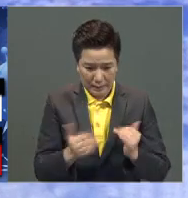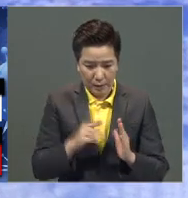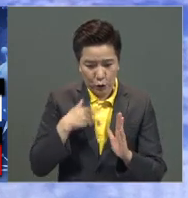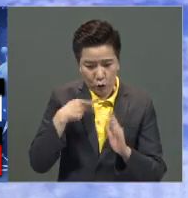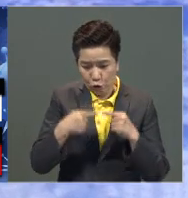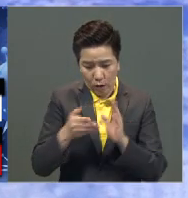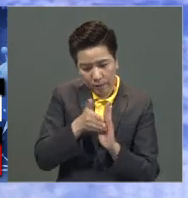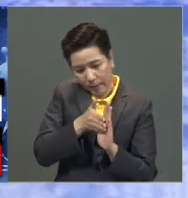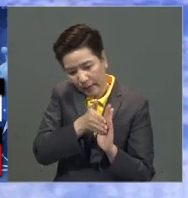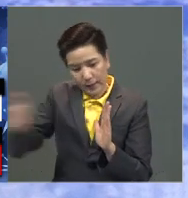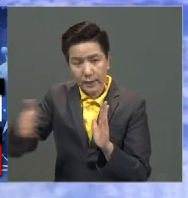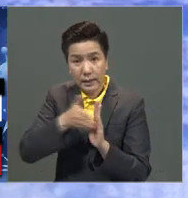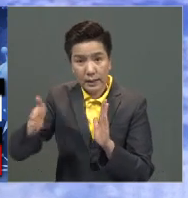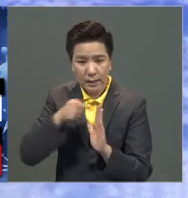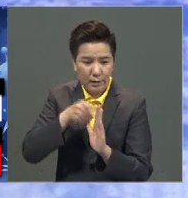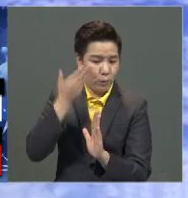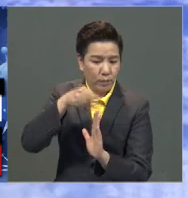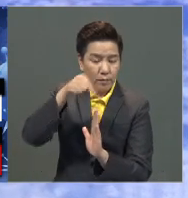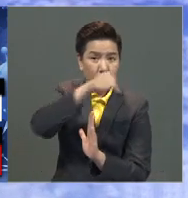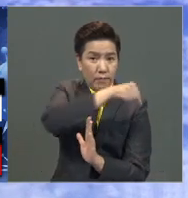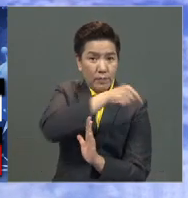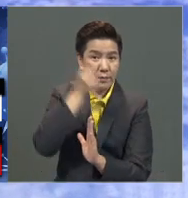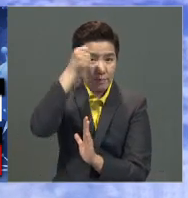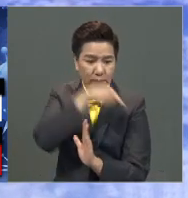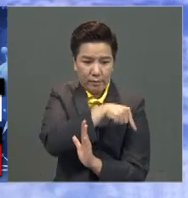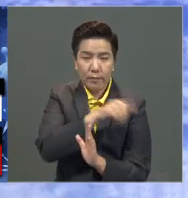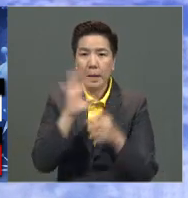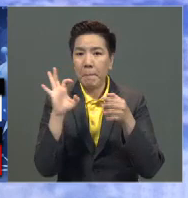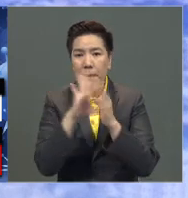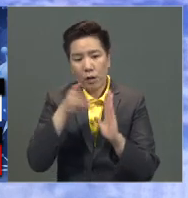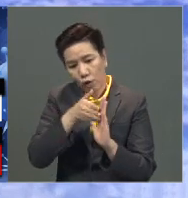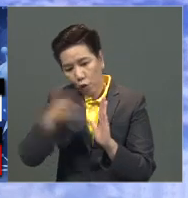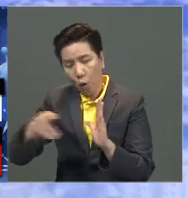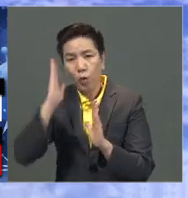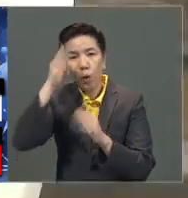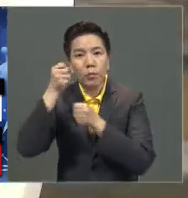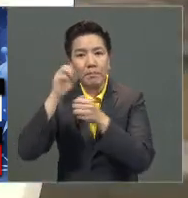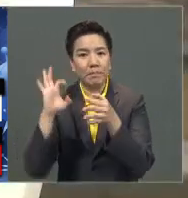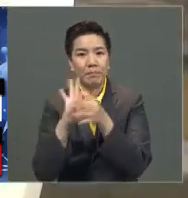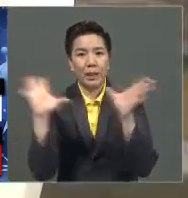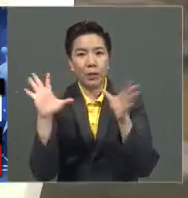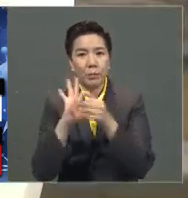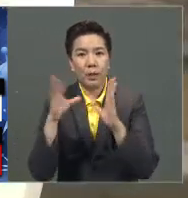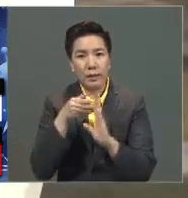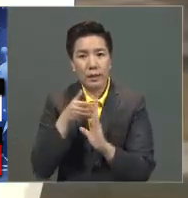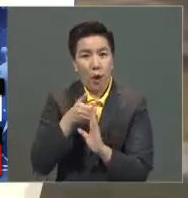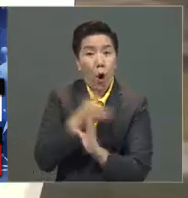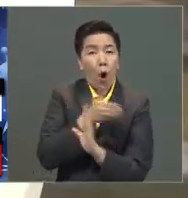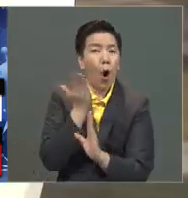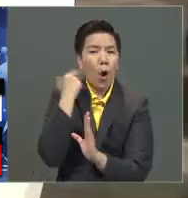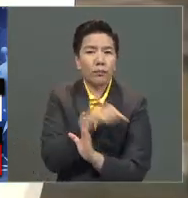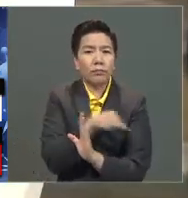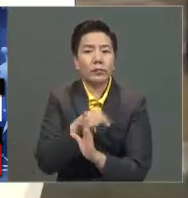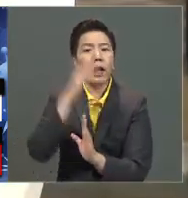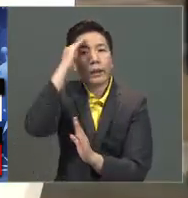ในเดือนสิงหาคมซึ่งเราจะไม่ได้เอาเรื่องประเด็นของการชุมนุมมาเกี่ยวข้องอีกต่อไปแล้วแต่ถ้าเหตุการณ์ที่เกิดขึ้นก่อนหน้านี้ก็ต้องขึ้นอยู่กับเจ้า